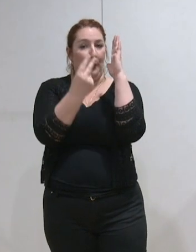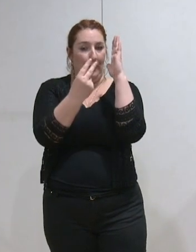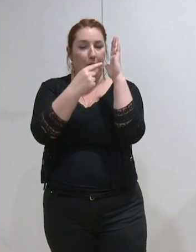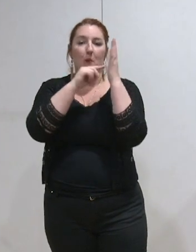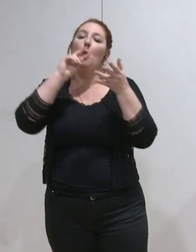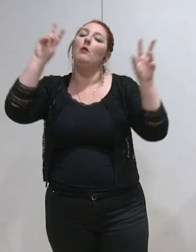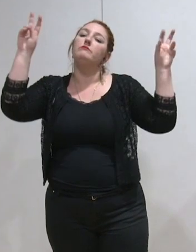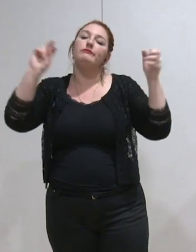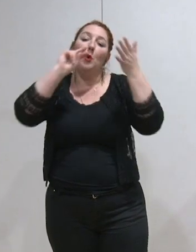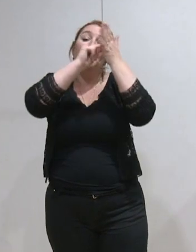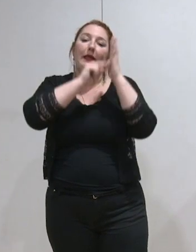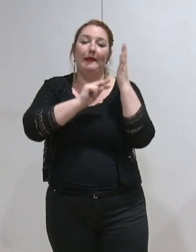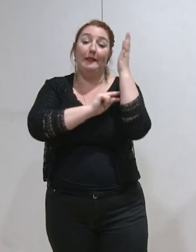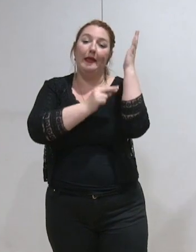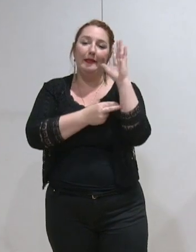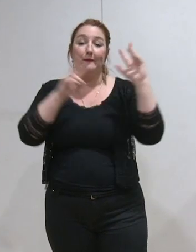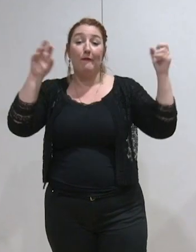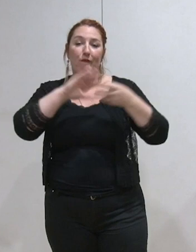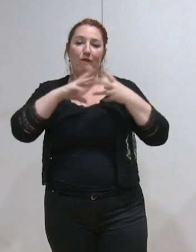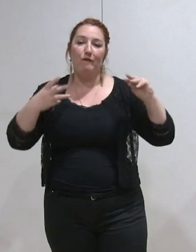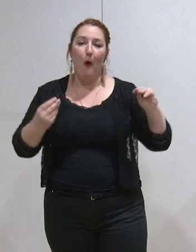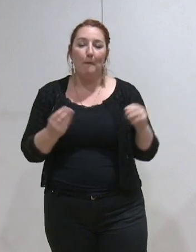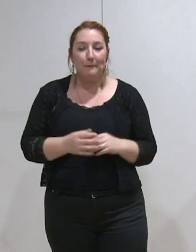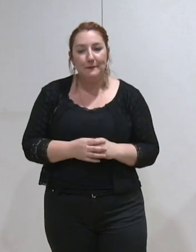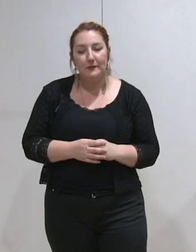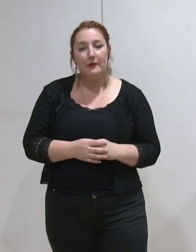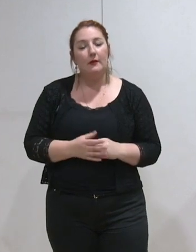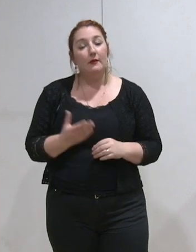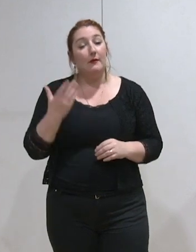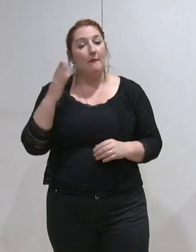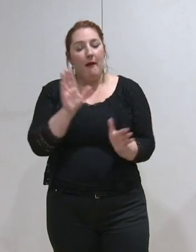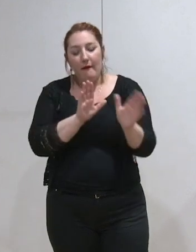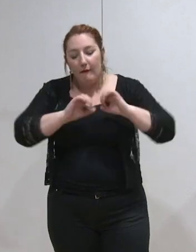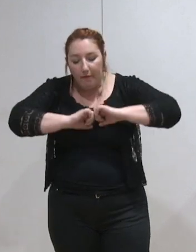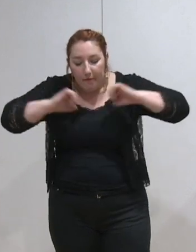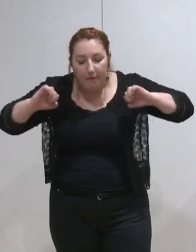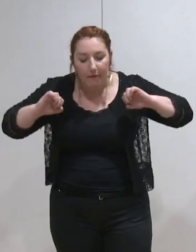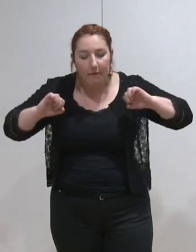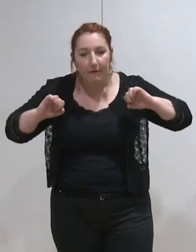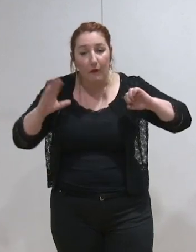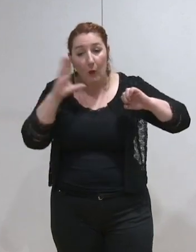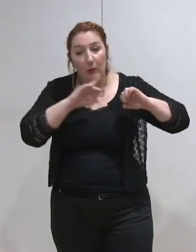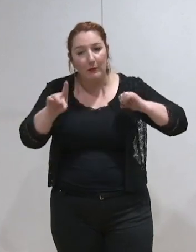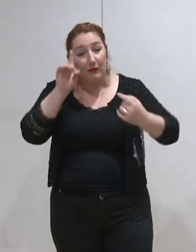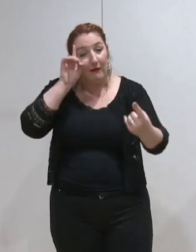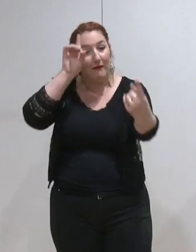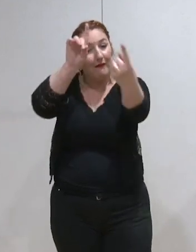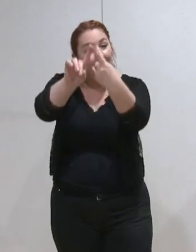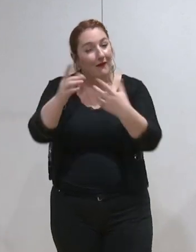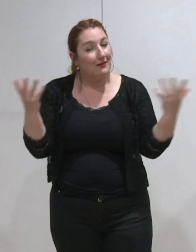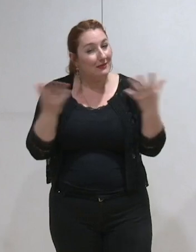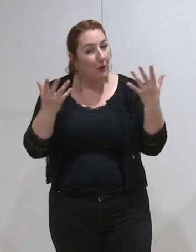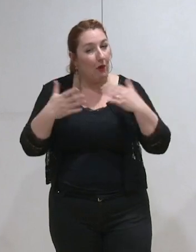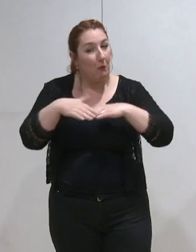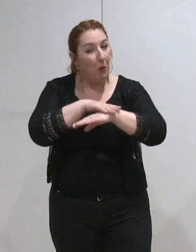peu techniques on oublie la finalité qui est les